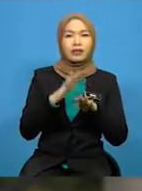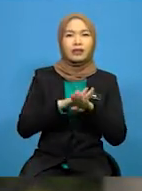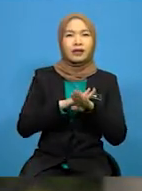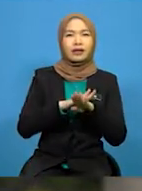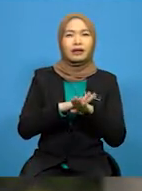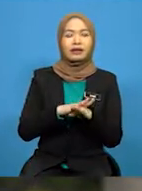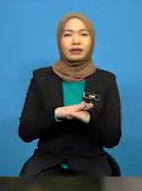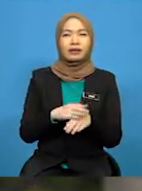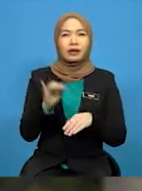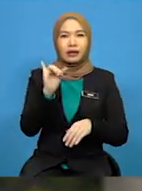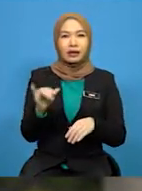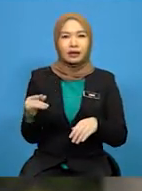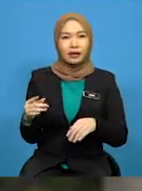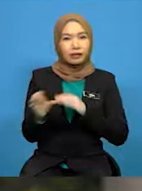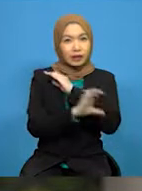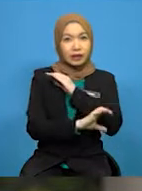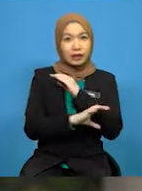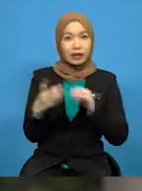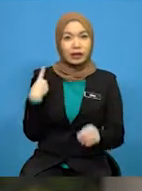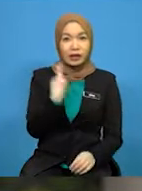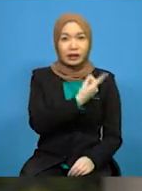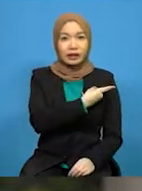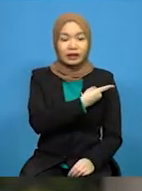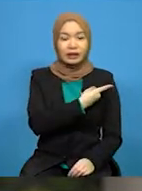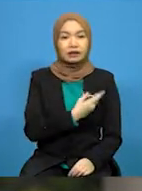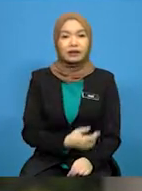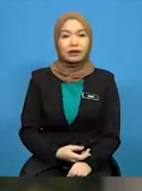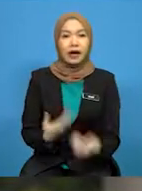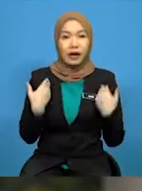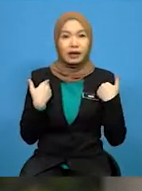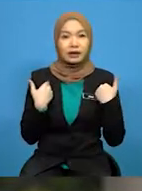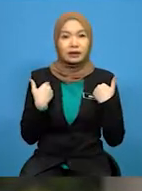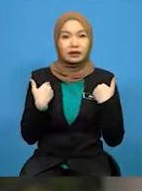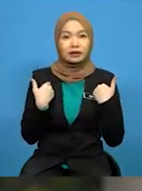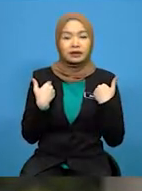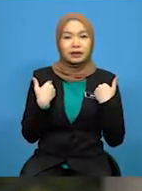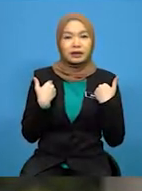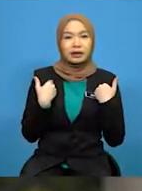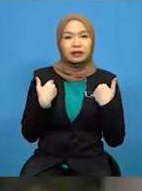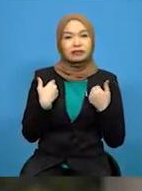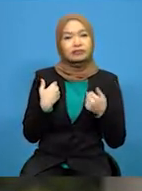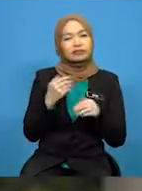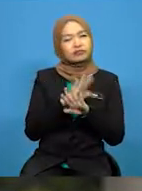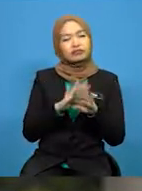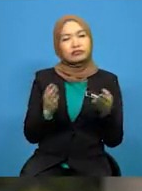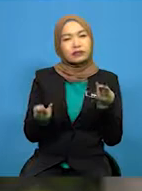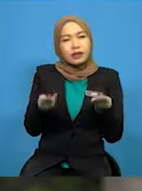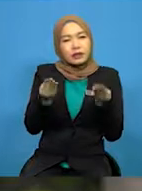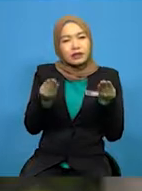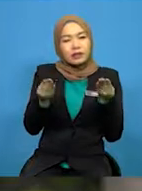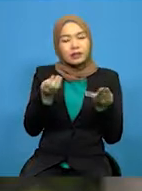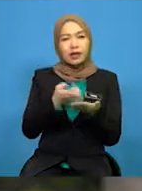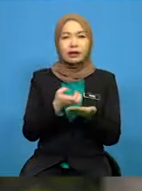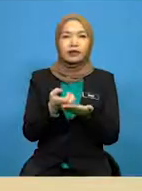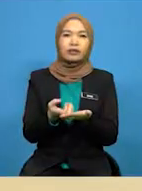negara yang akan menyebabkan berlakunya ketidakstabilan ekonomi ataupun berlakulah kemelesetan ataupun